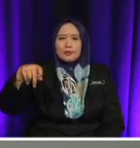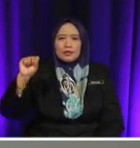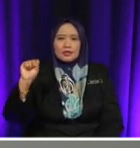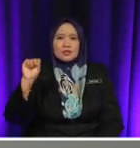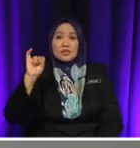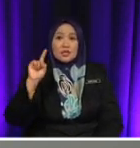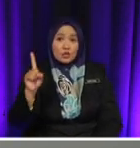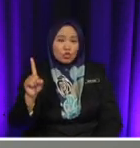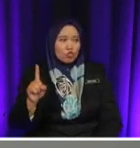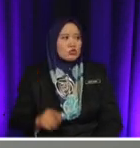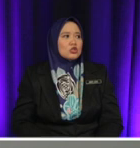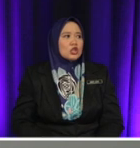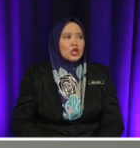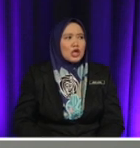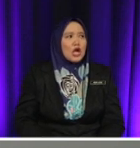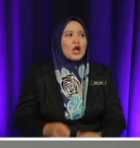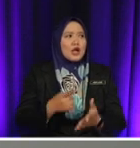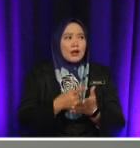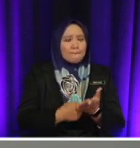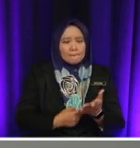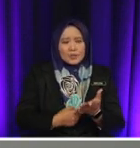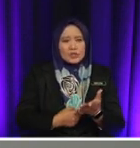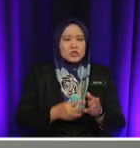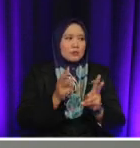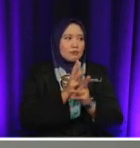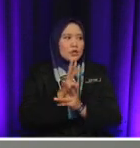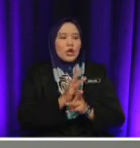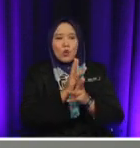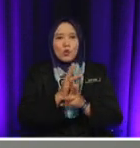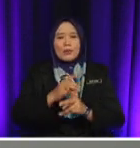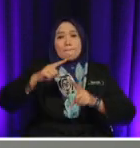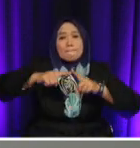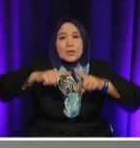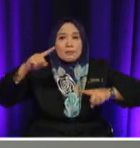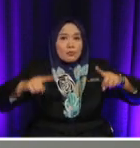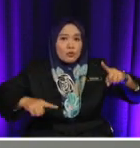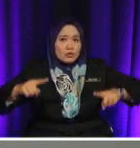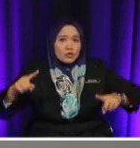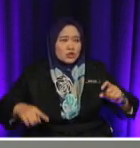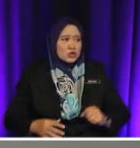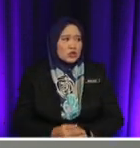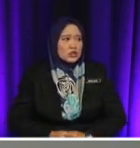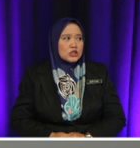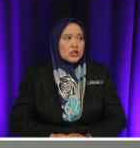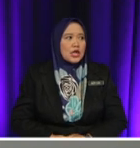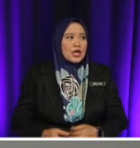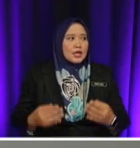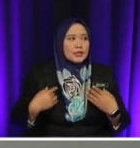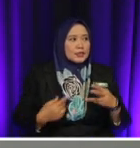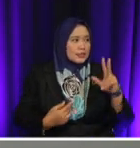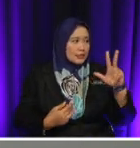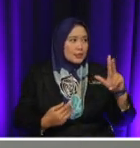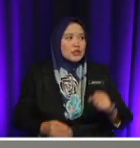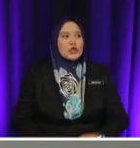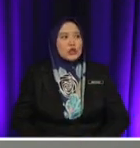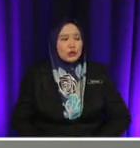ubah ini kita kaitkan dengan tiga pembolehubah yang yang utama ya iaitu pembolehubah dimanipulasi pembolehubah bergerak